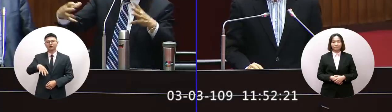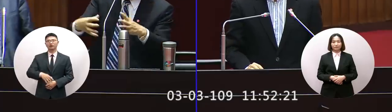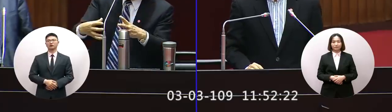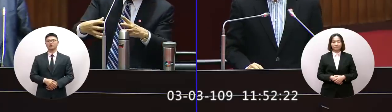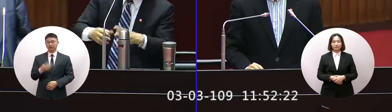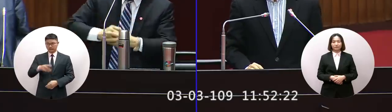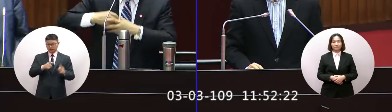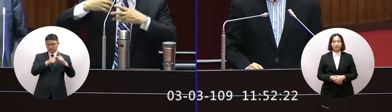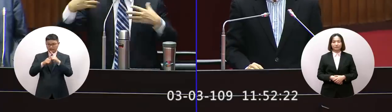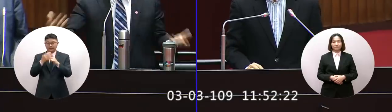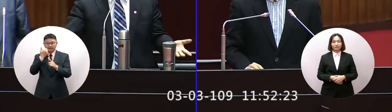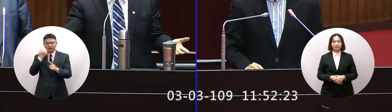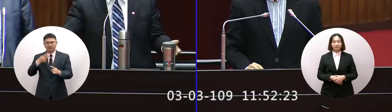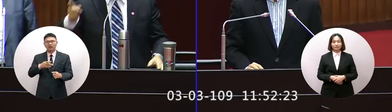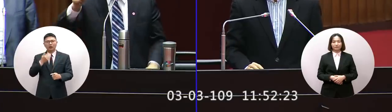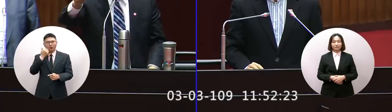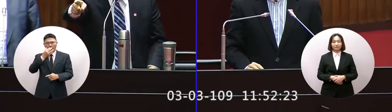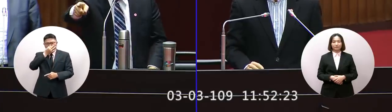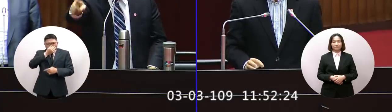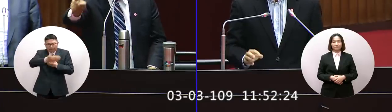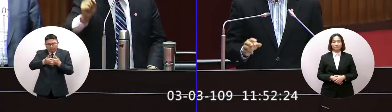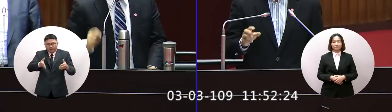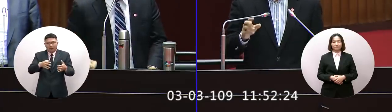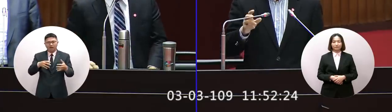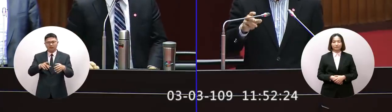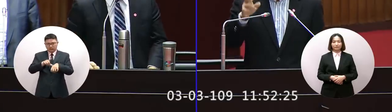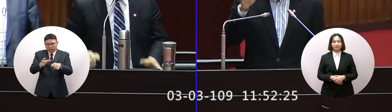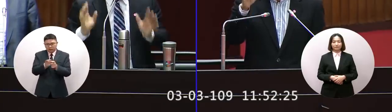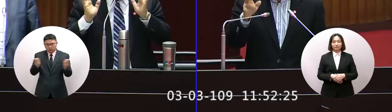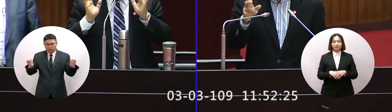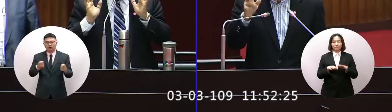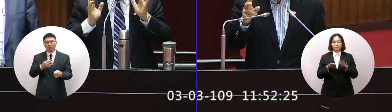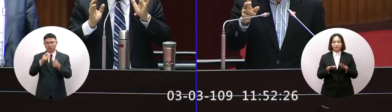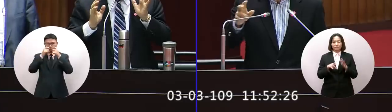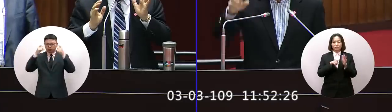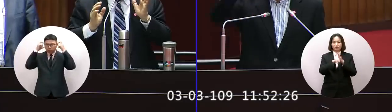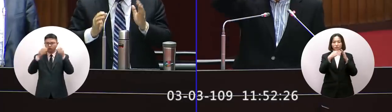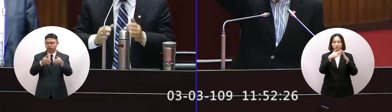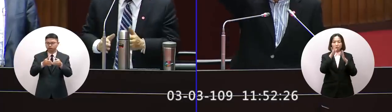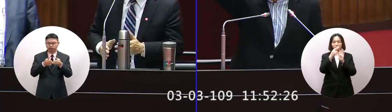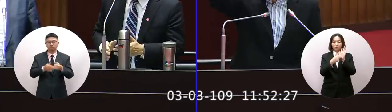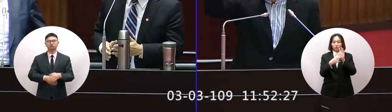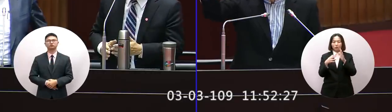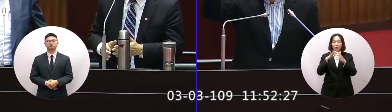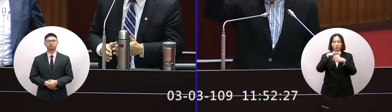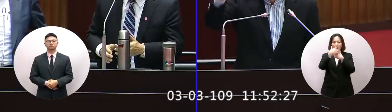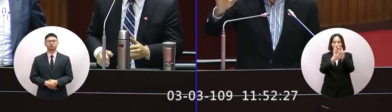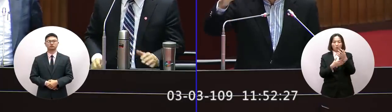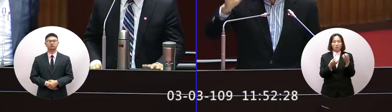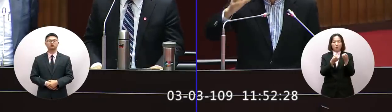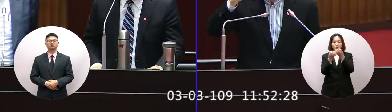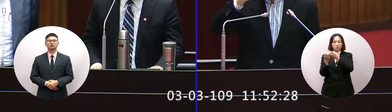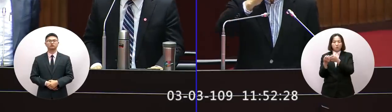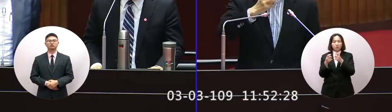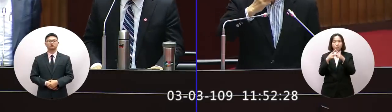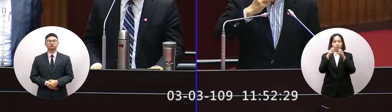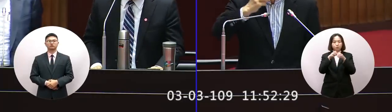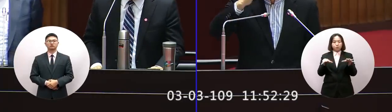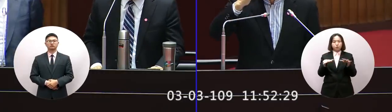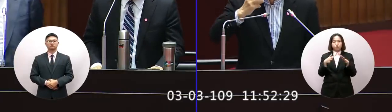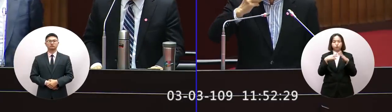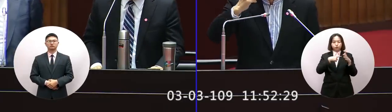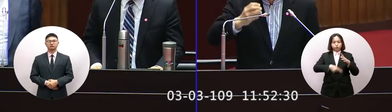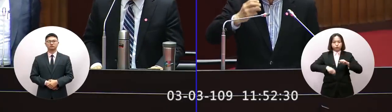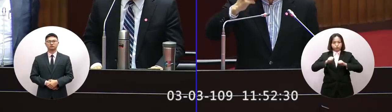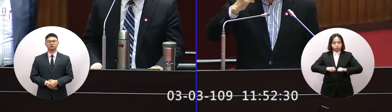密閉的空間長時間這要戴口罩現在有專家說全球爆發所以健